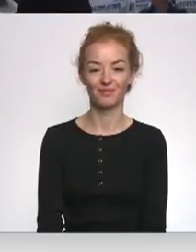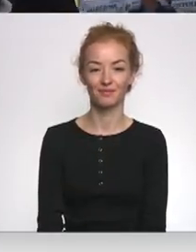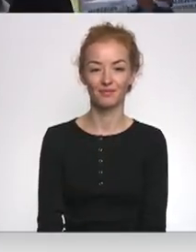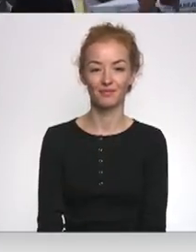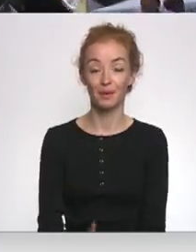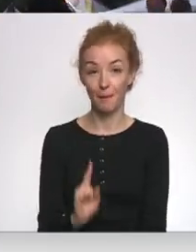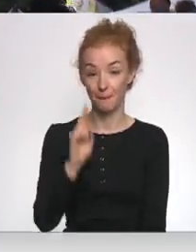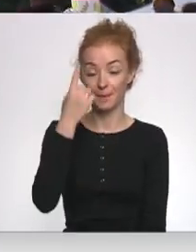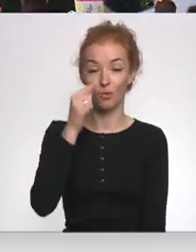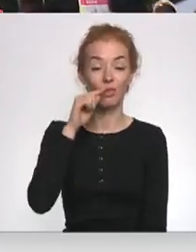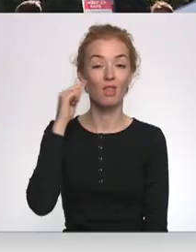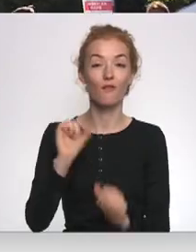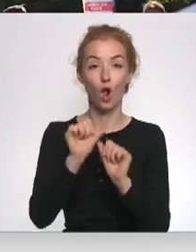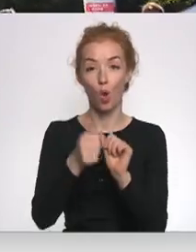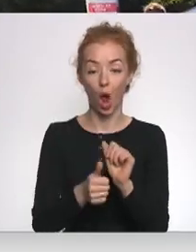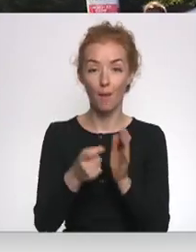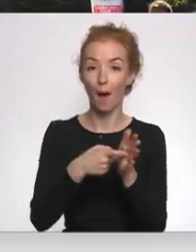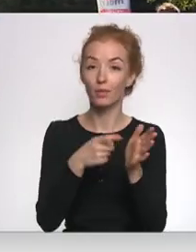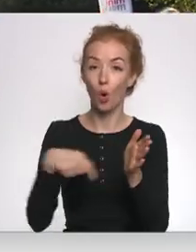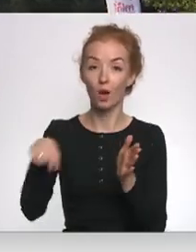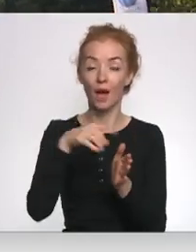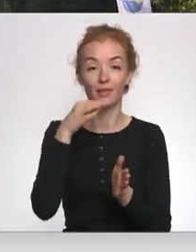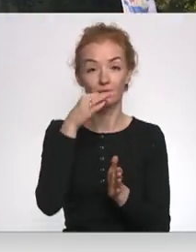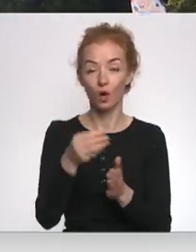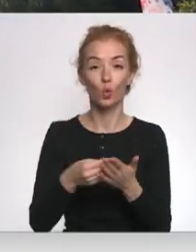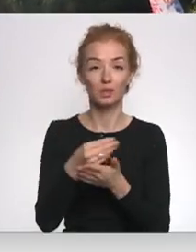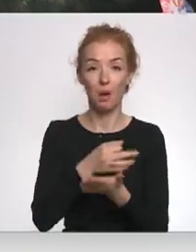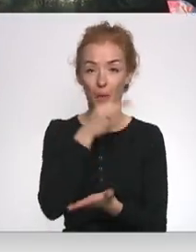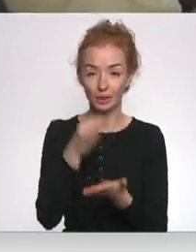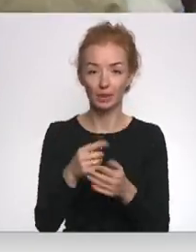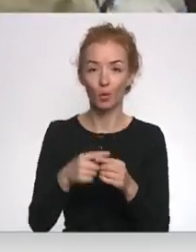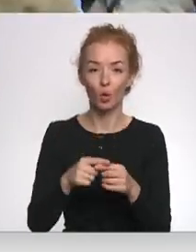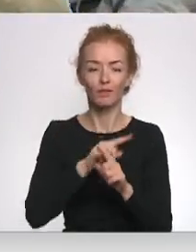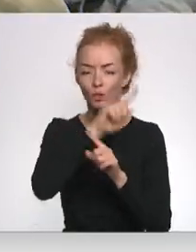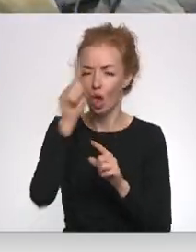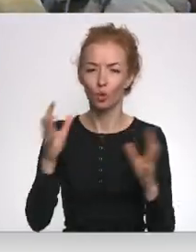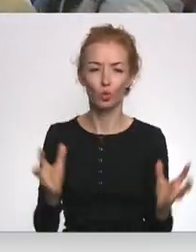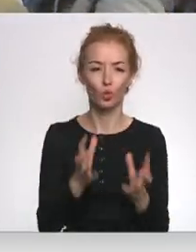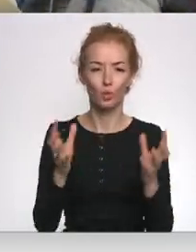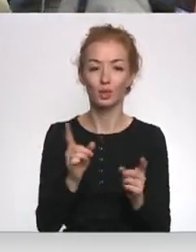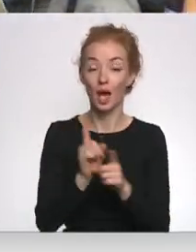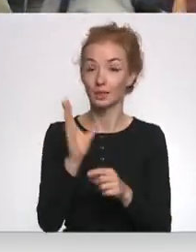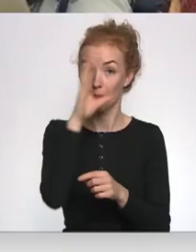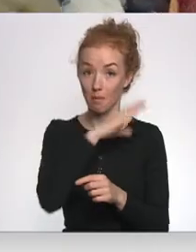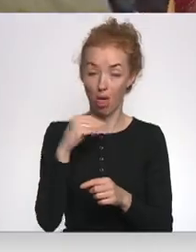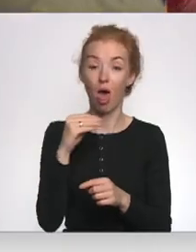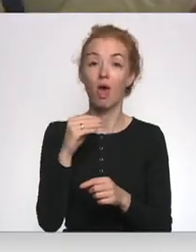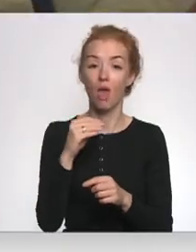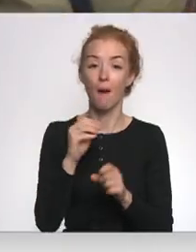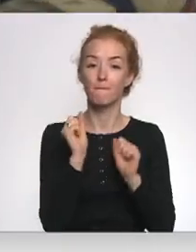Kā pirmo tēva lomā mūsu aptaujātie uzsver atbildību un nerimstošas rūpes, kā arī spēju bērnu dēļ atmest